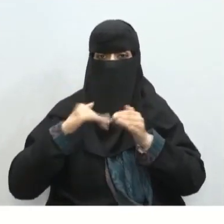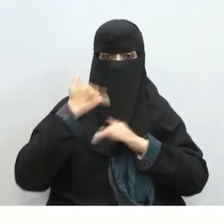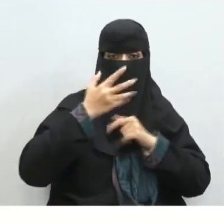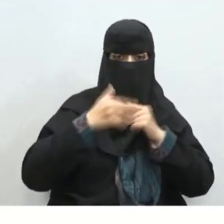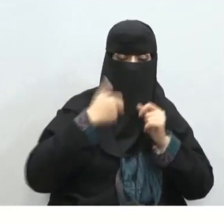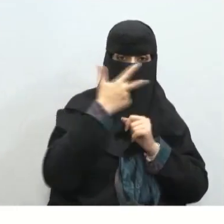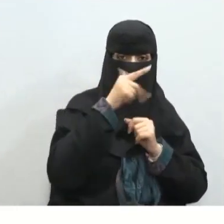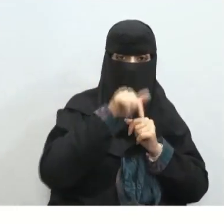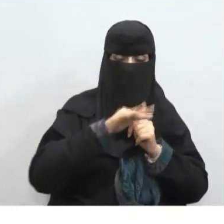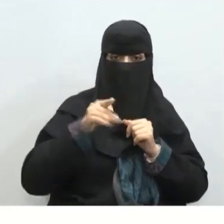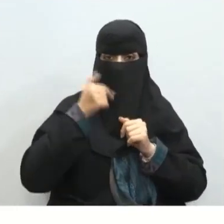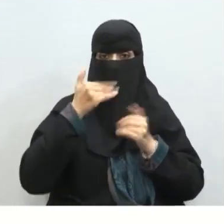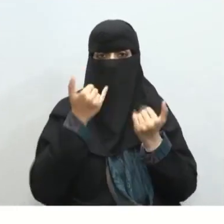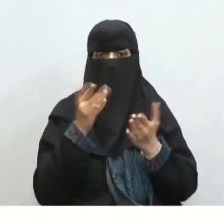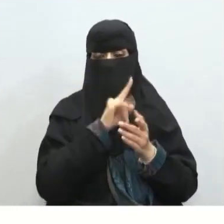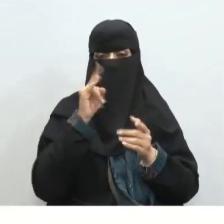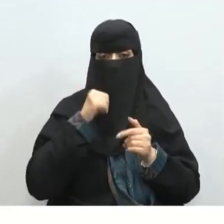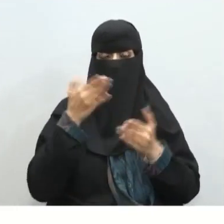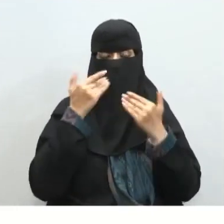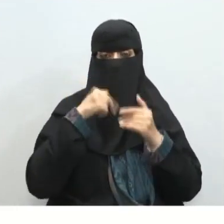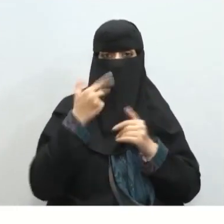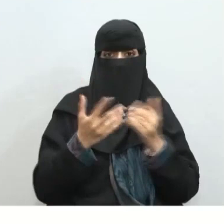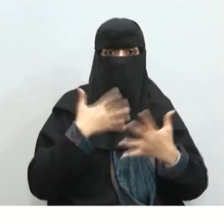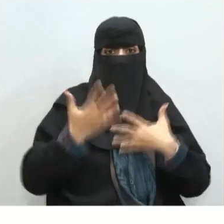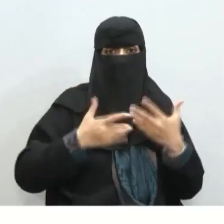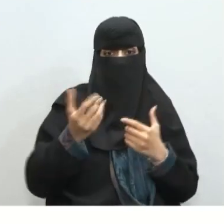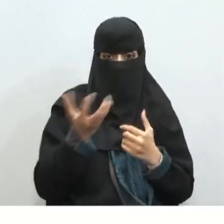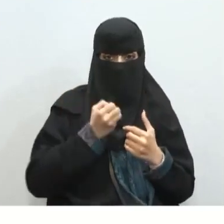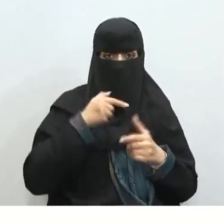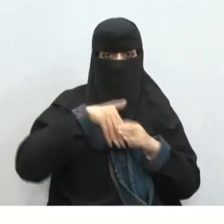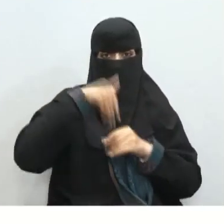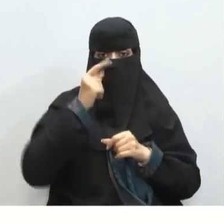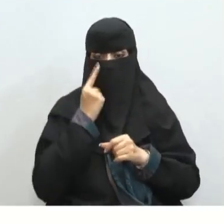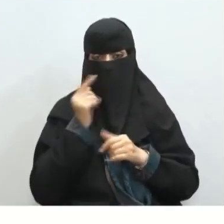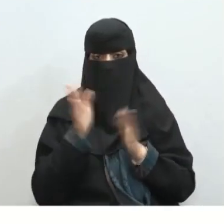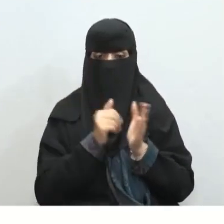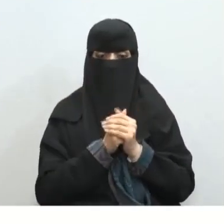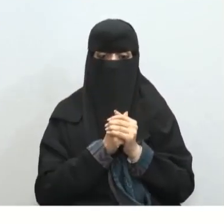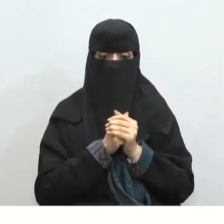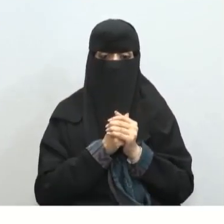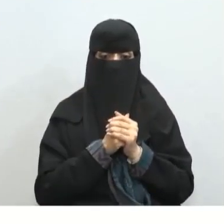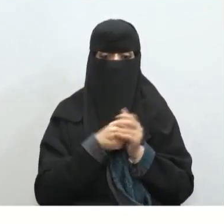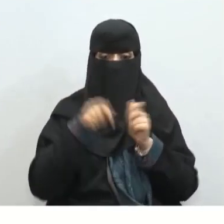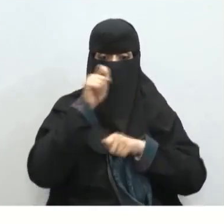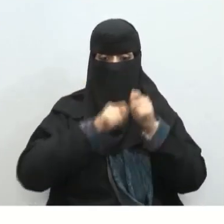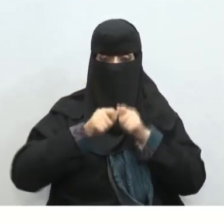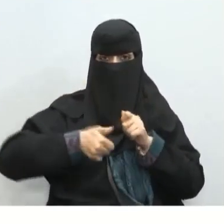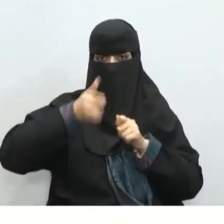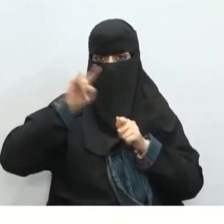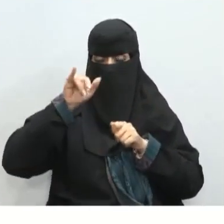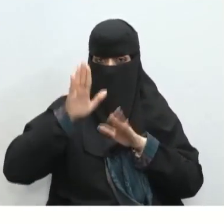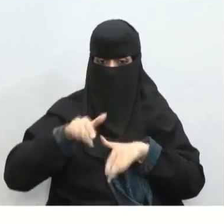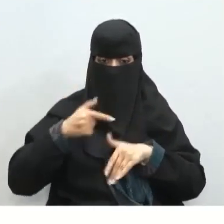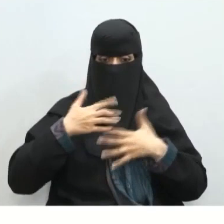غياب الاكسجين عمليات لا هوائيه من حيث انتاج الطاقه في المخلوقات الحيه عمليات الايض بوجود